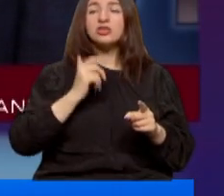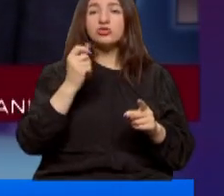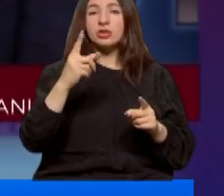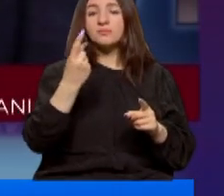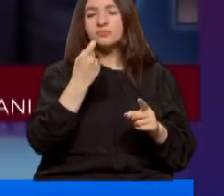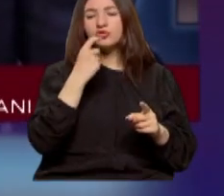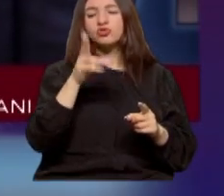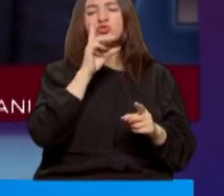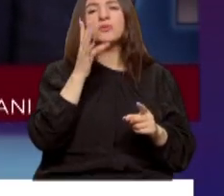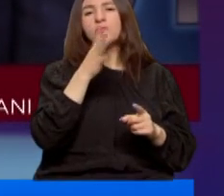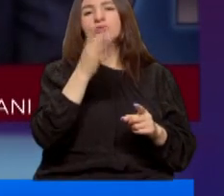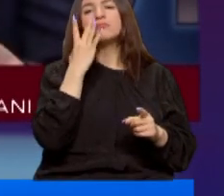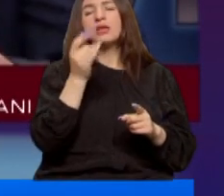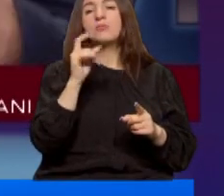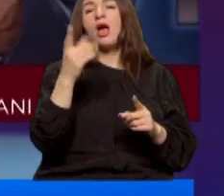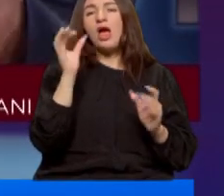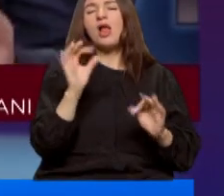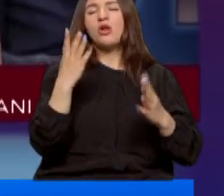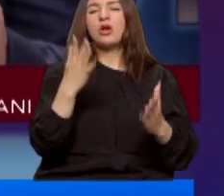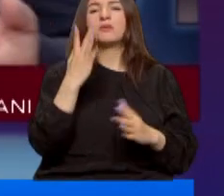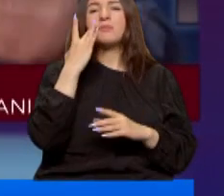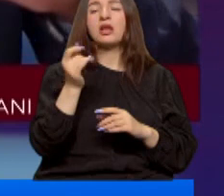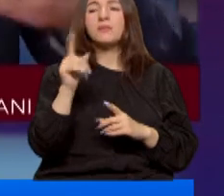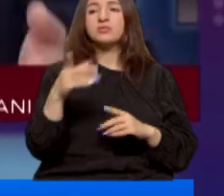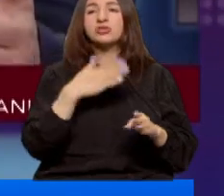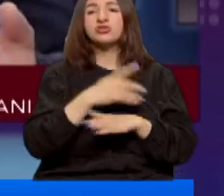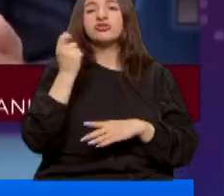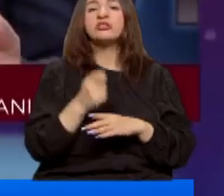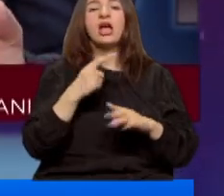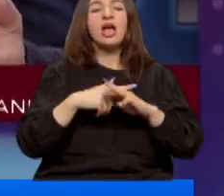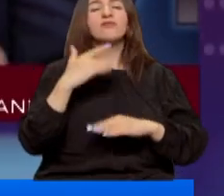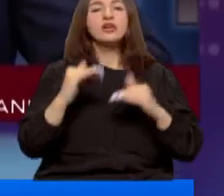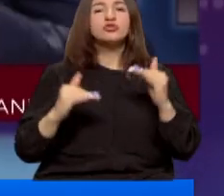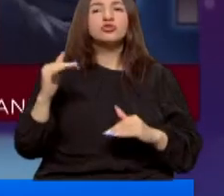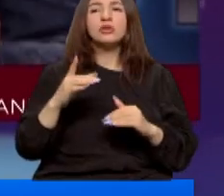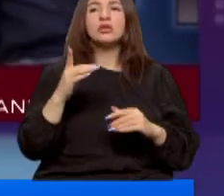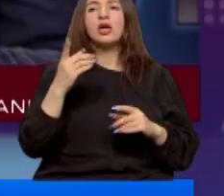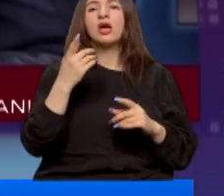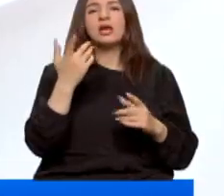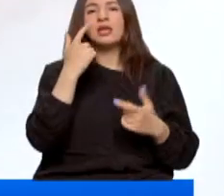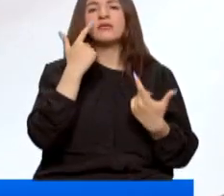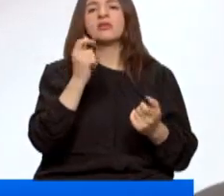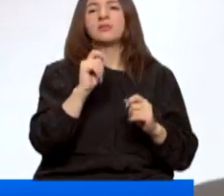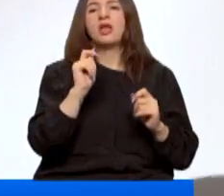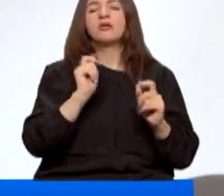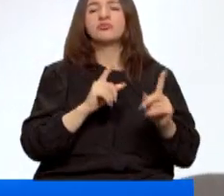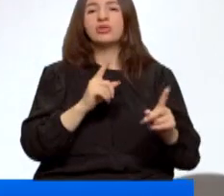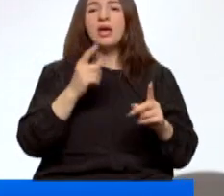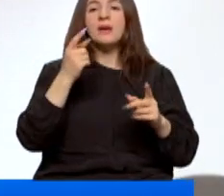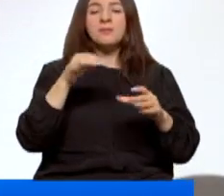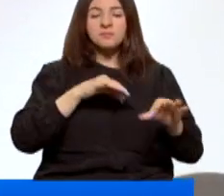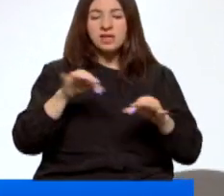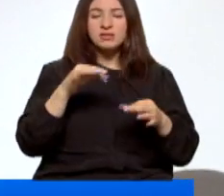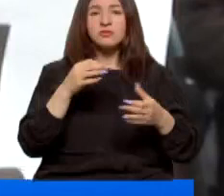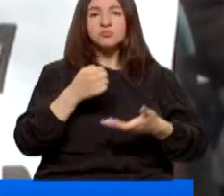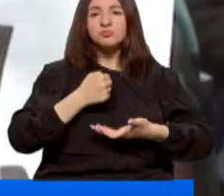sonunda biliyorsunuz belirleniyor. Her halükarda belirlenirken bu gerçekleşen enflasyon dikkate alınarak yapılacak. Plan Bütçe Komisyonu Başkanı